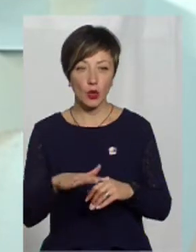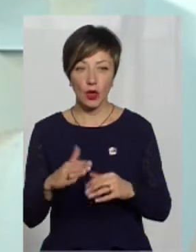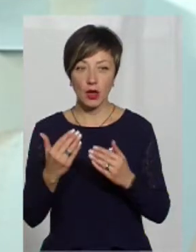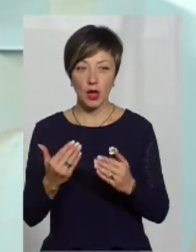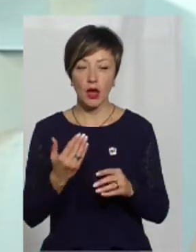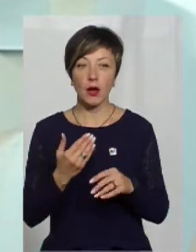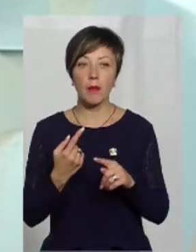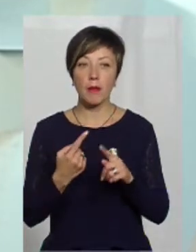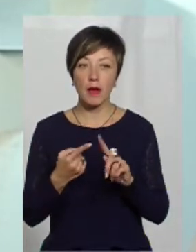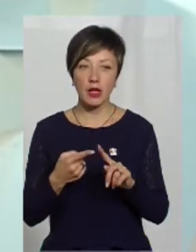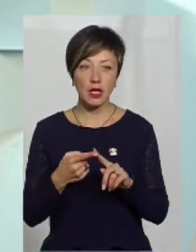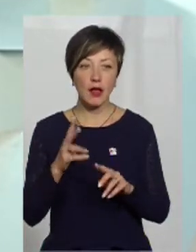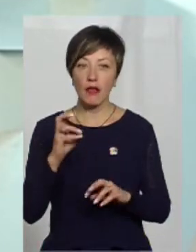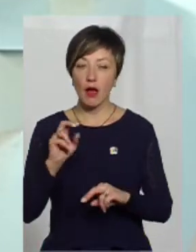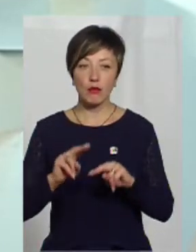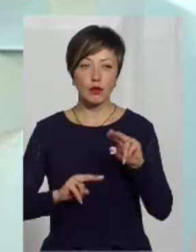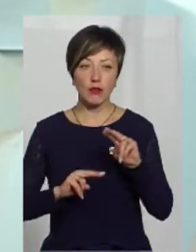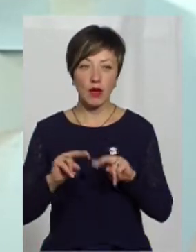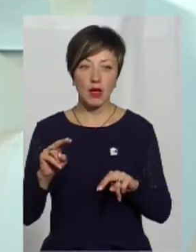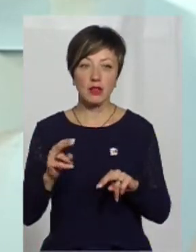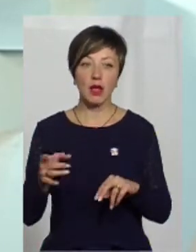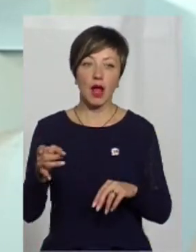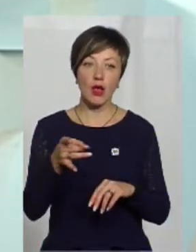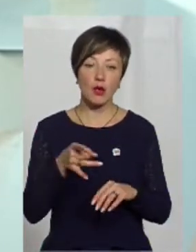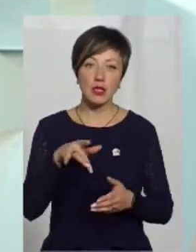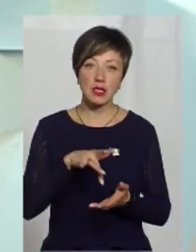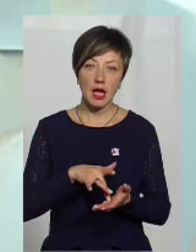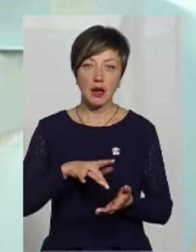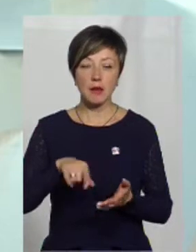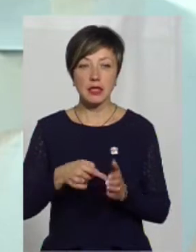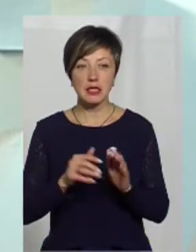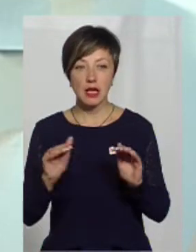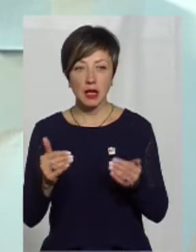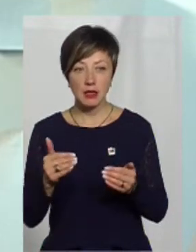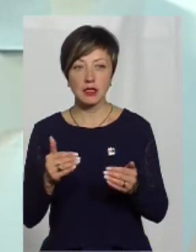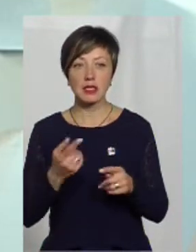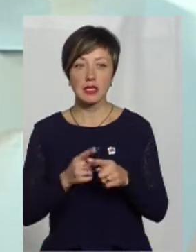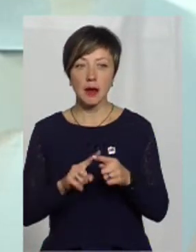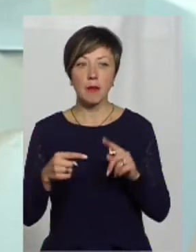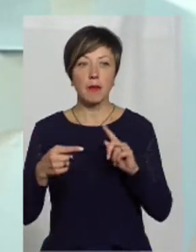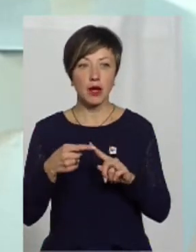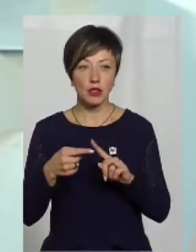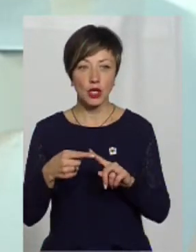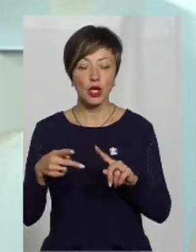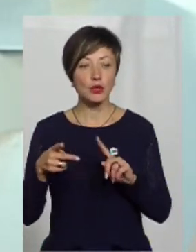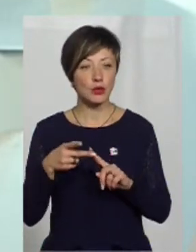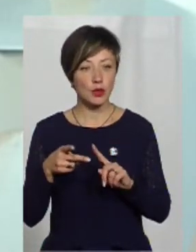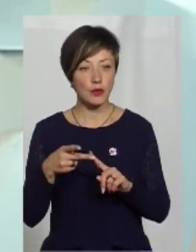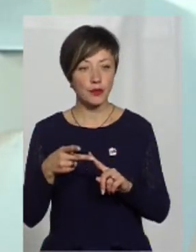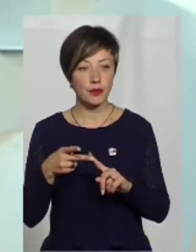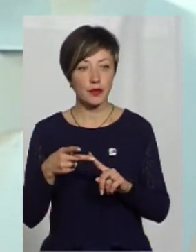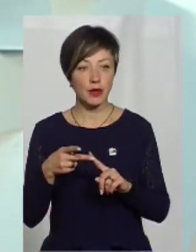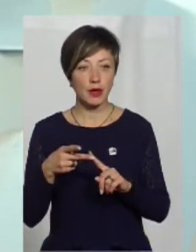Це було перше. Тобто не будувалися амбулаторії там в районних центрах, містечках, містах. Це було перше. Наступне.